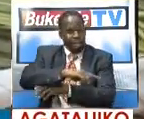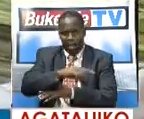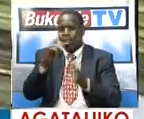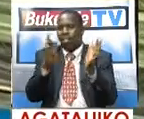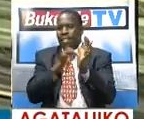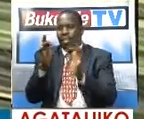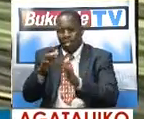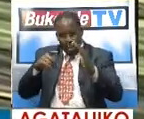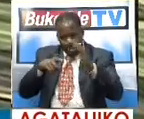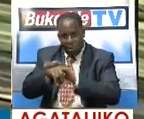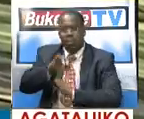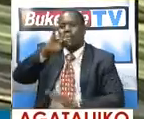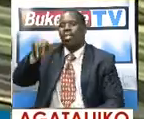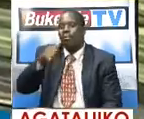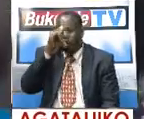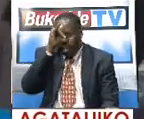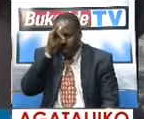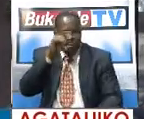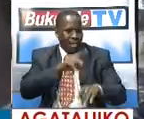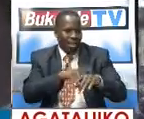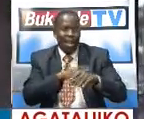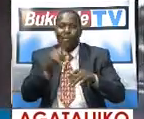Yerusaalemi n'ekibiina ky'abantu nga banyeenya amatabi.